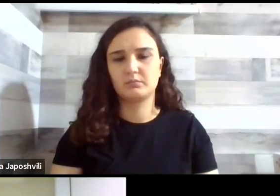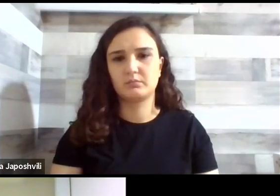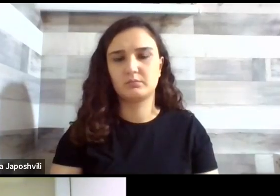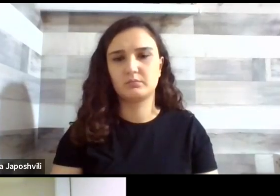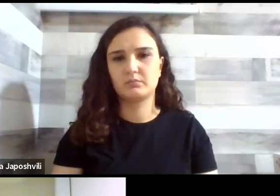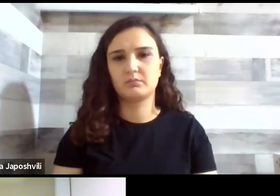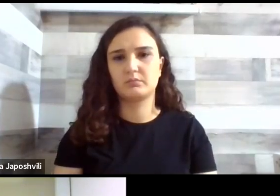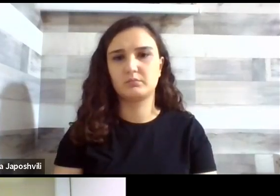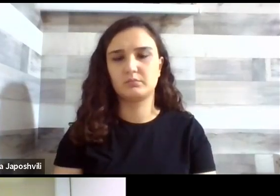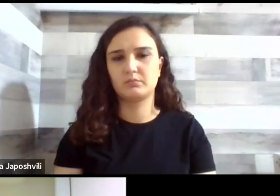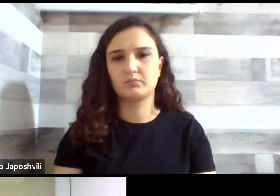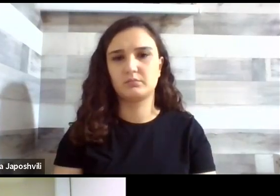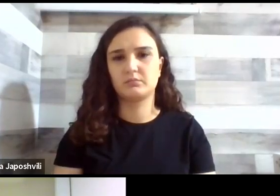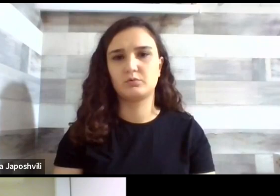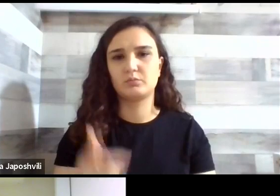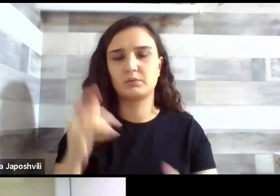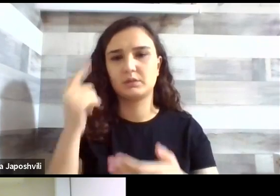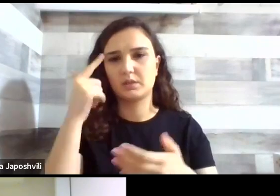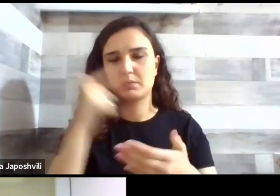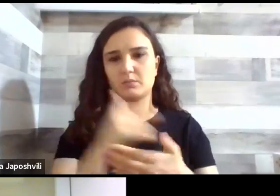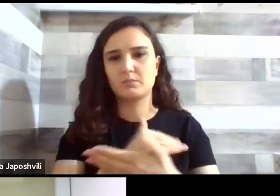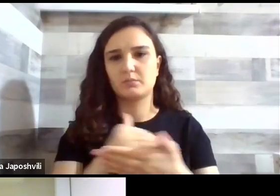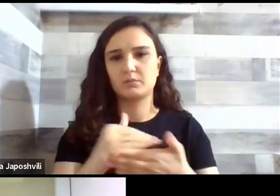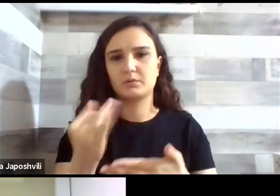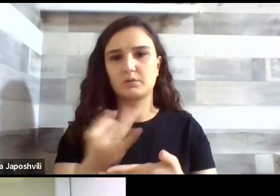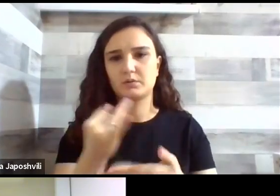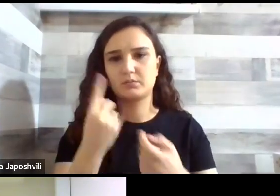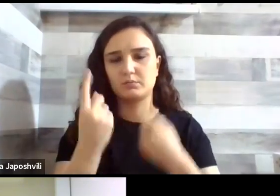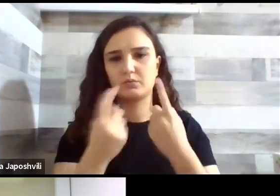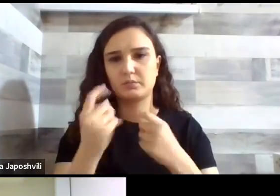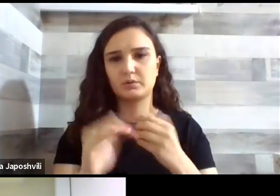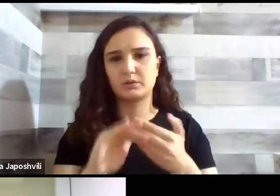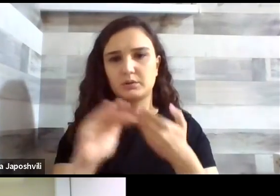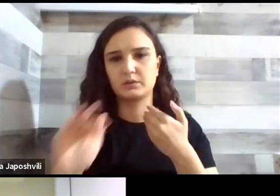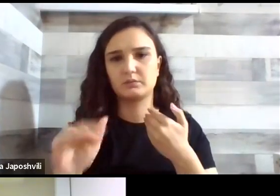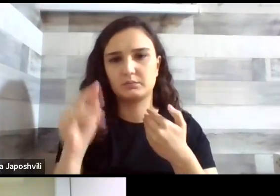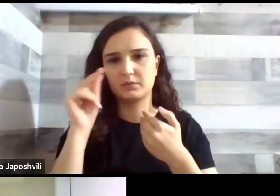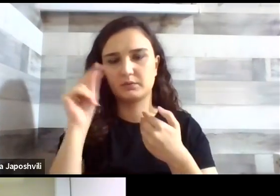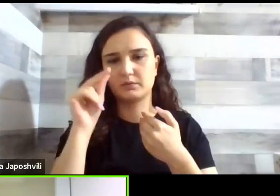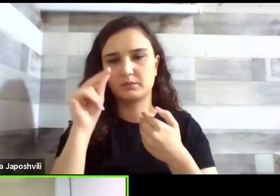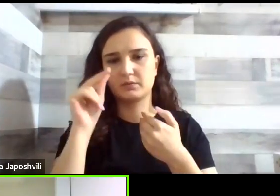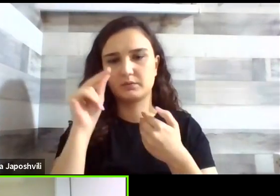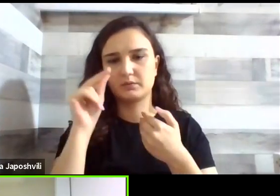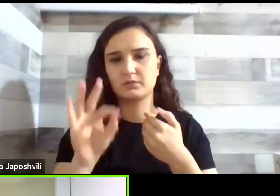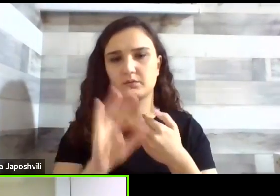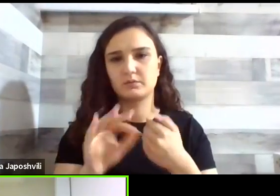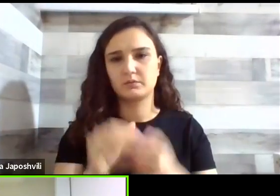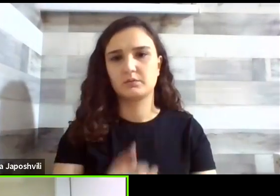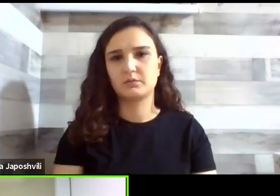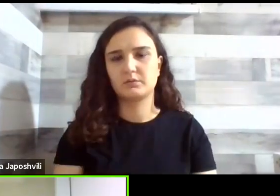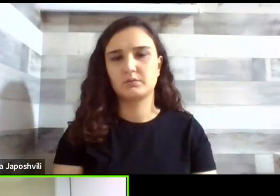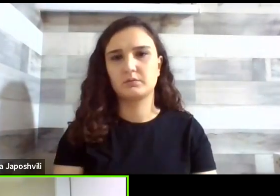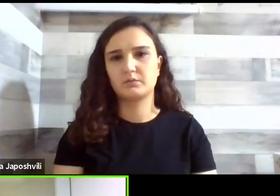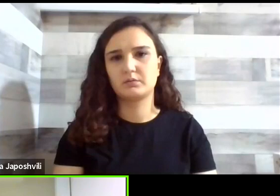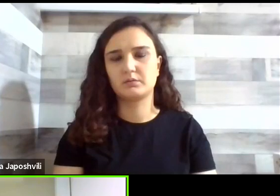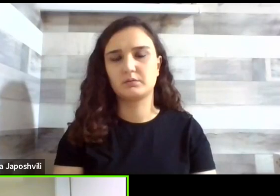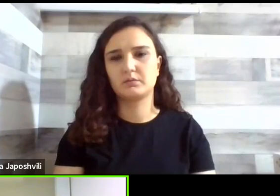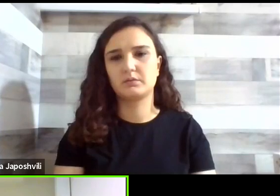საგანმანათლებლო საფეხურისთვის გაინტერესებთ ინფორმაცია დისტანციური სწავლების შესახებ. დღესაც